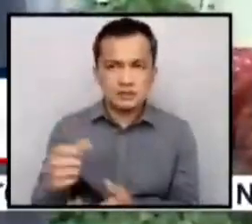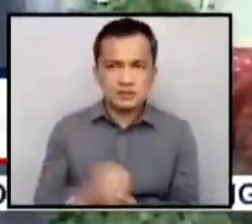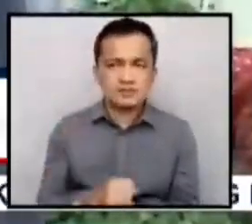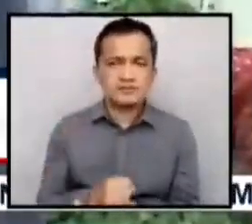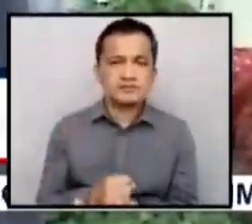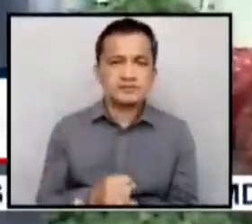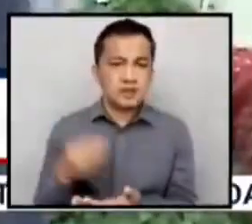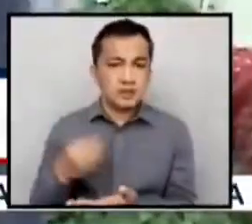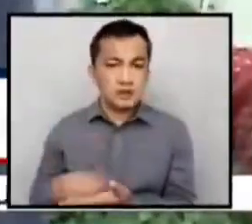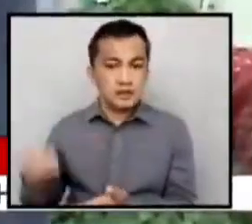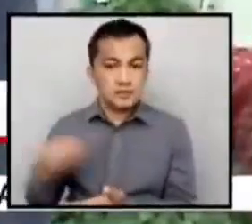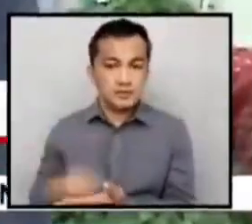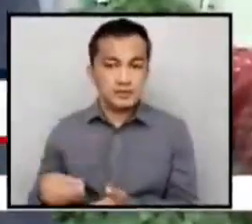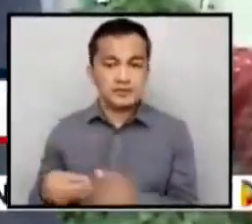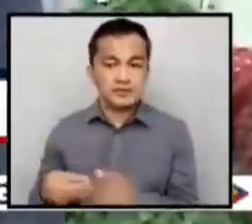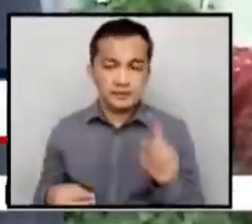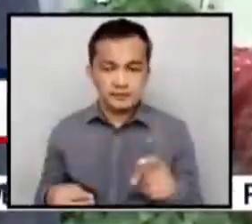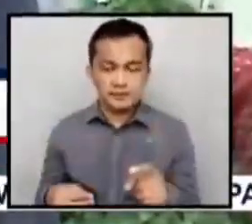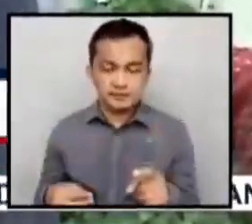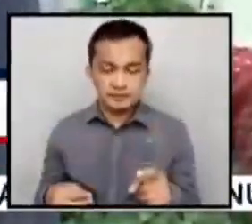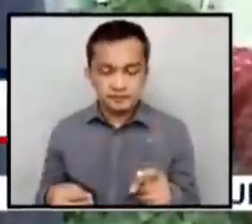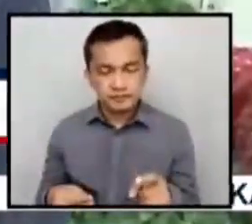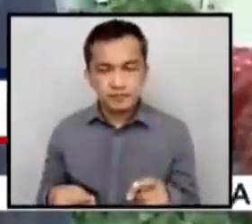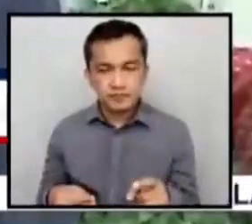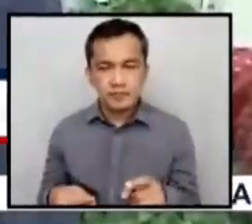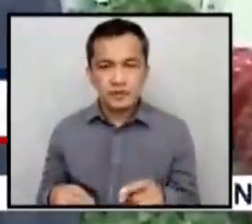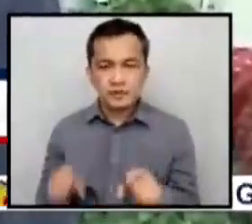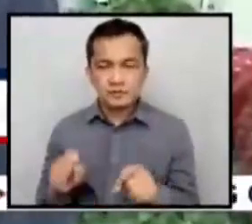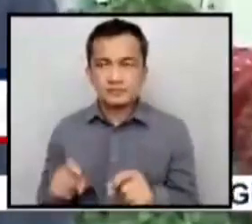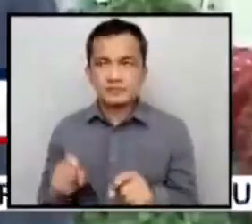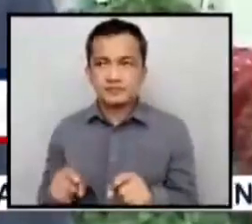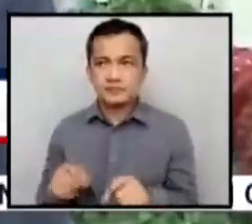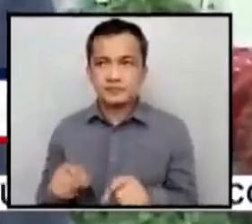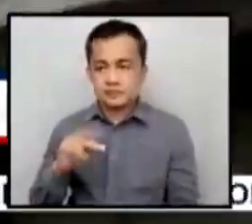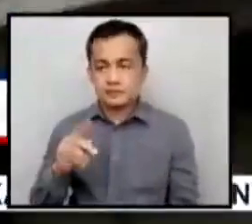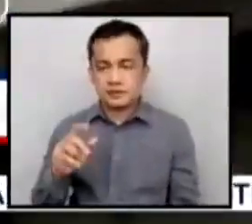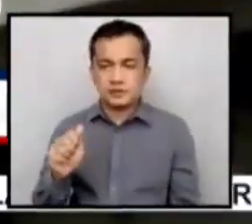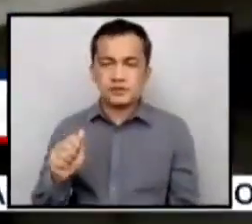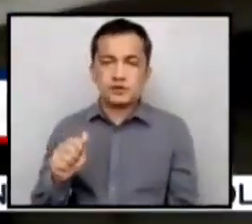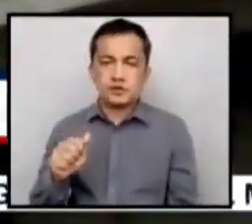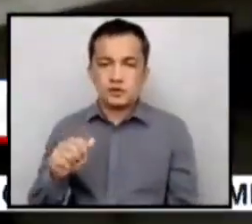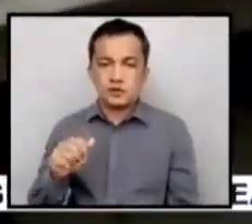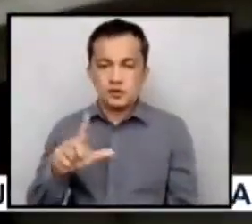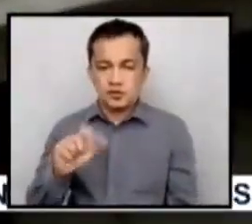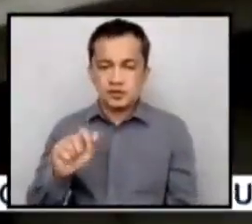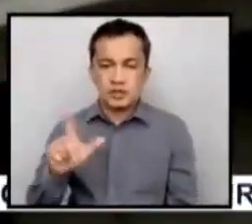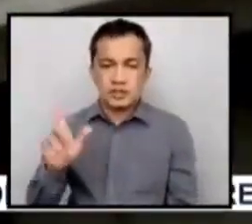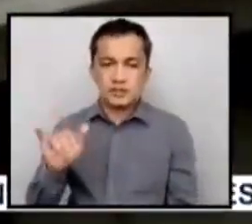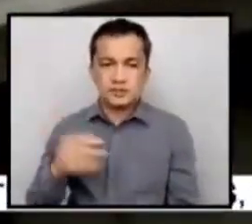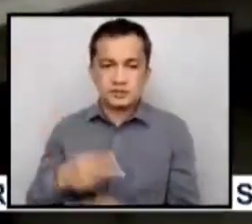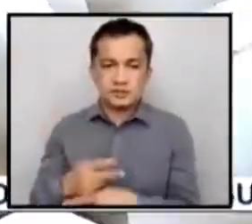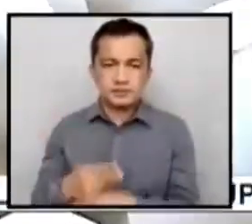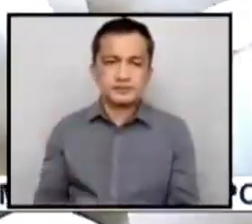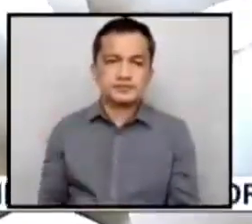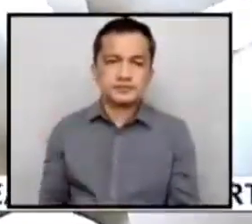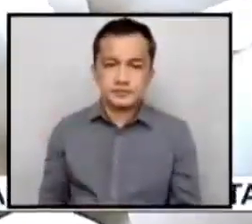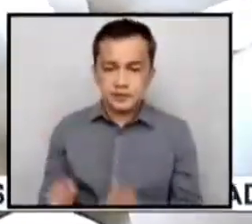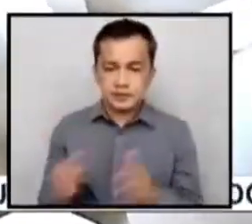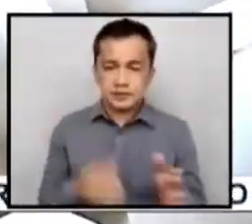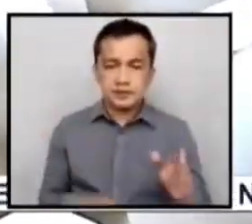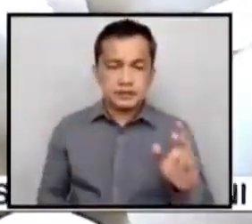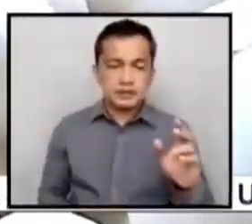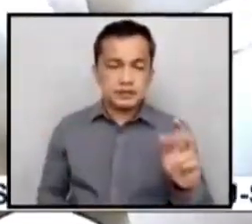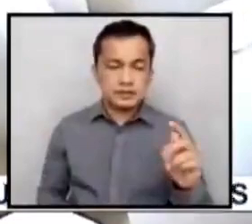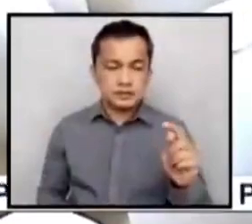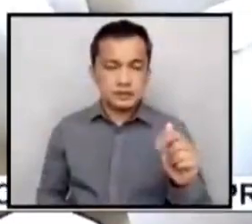natin dapat ang tinitinda lang ng kadiwa ay locally produced. Sa Tandang Sora Bayan, Palengke, wala